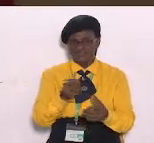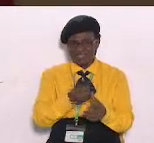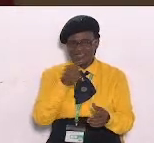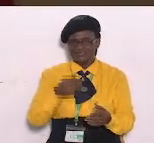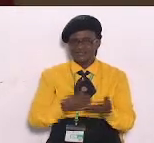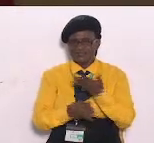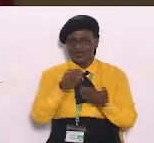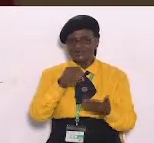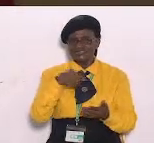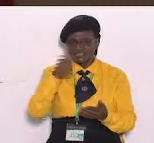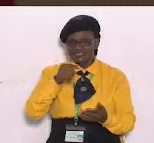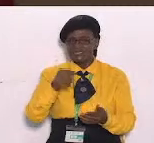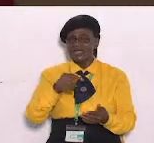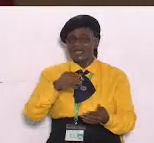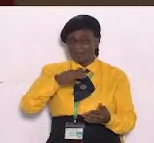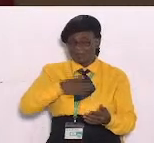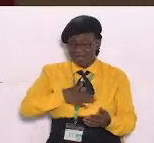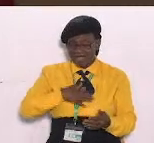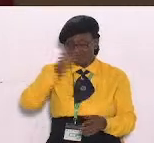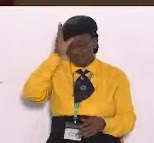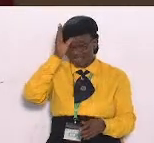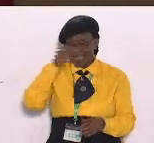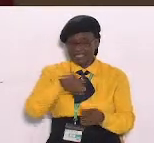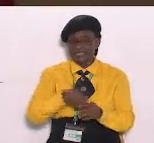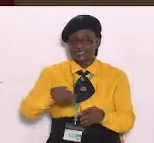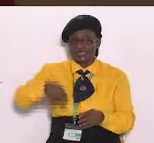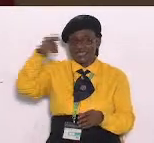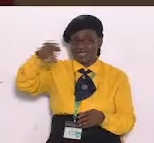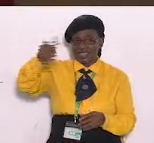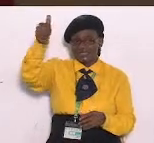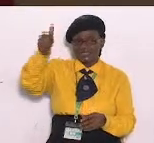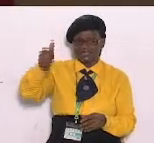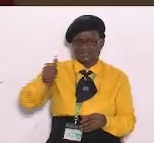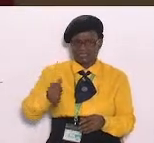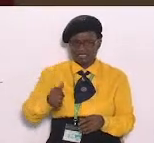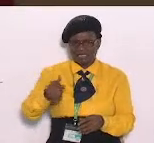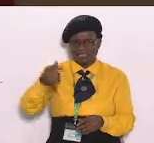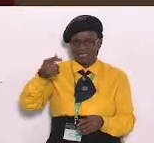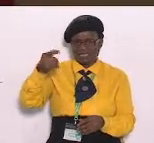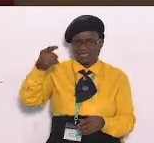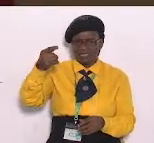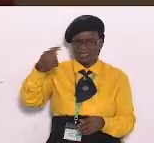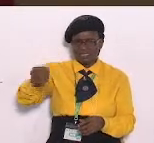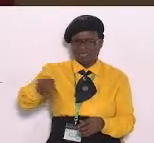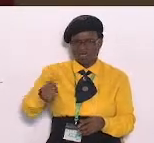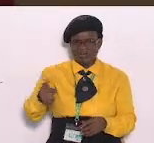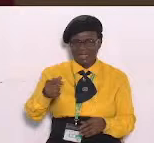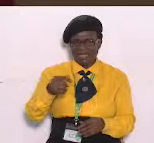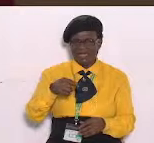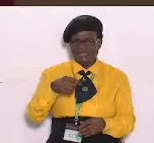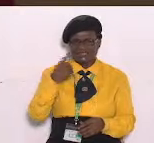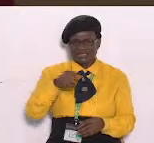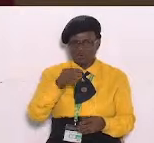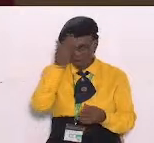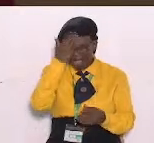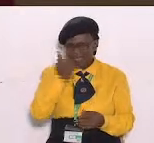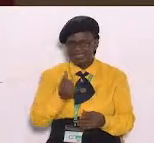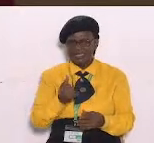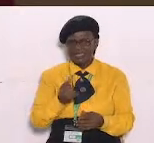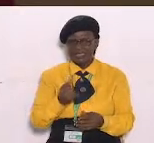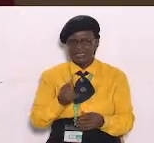père le premier a dit que son père le plus l'autre dit mon